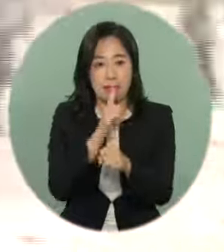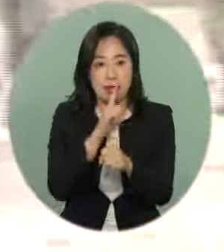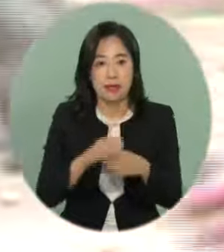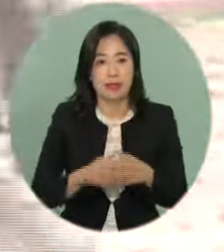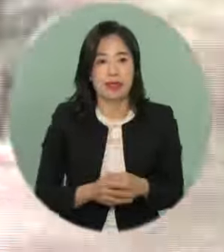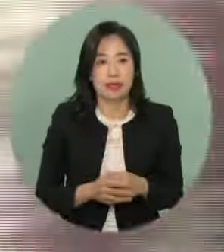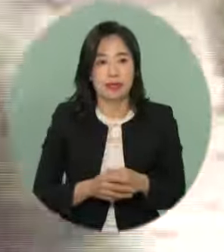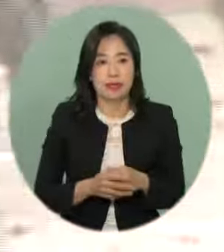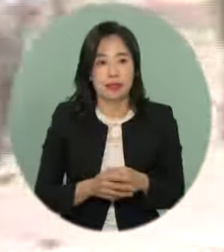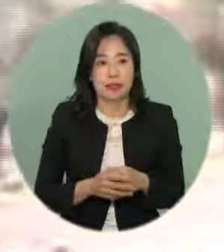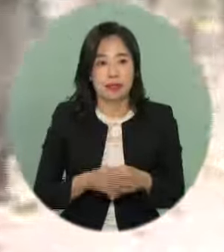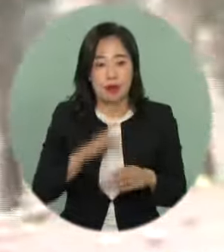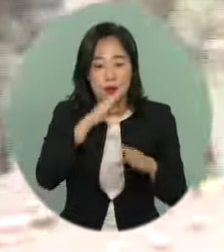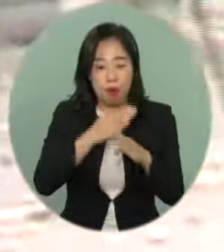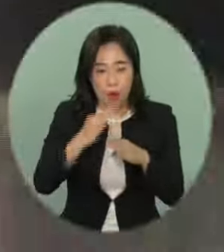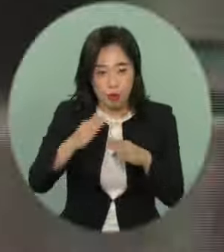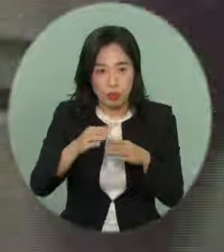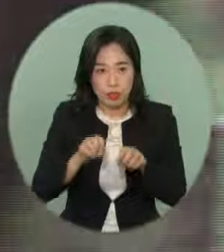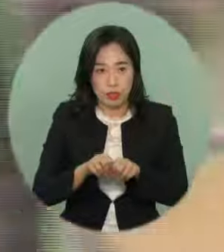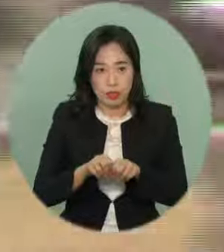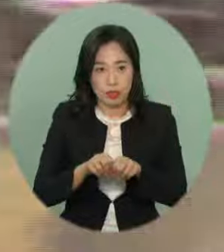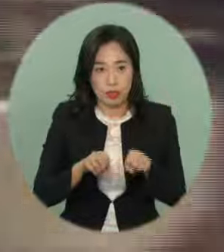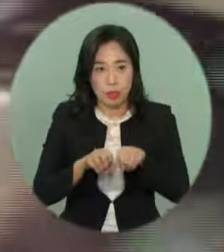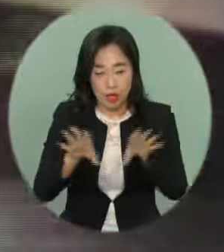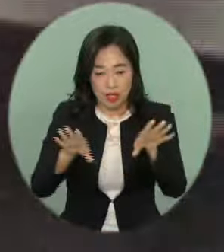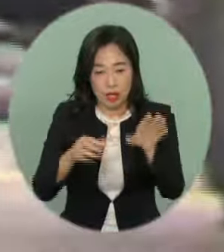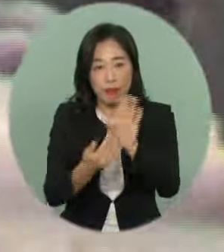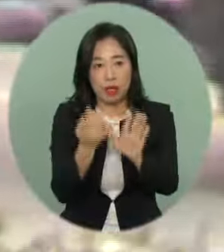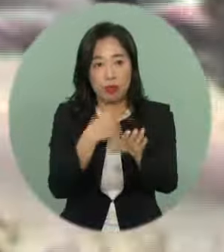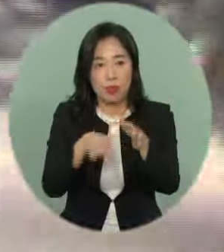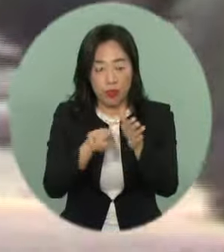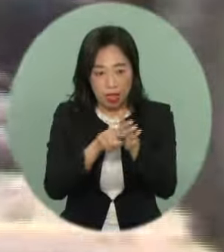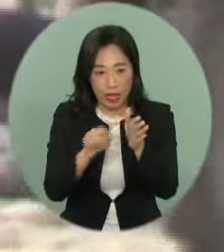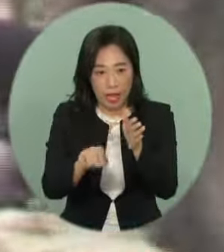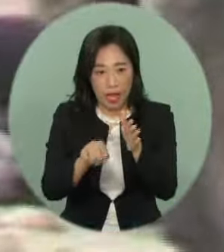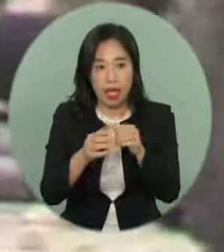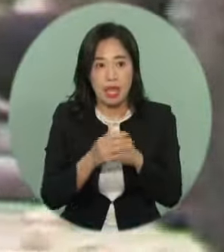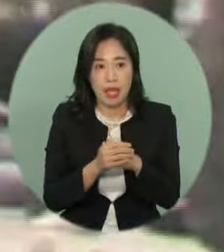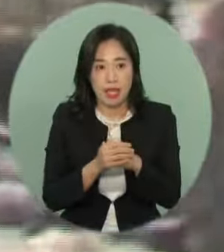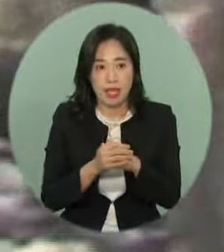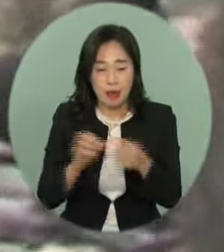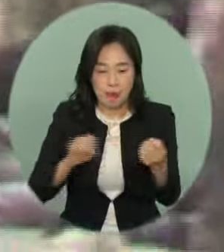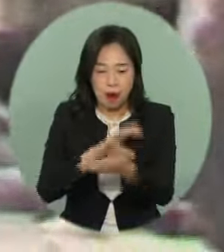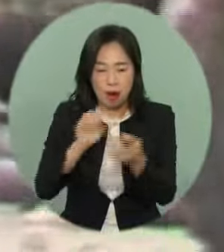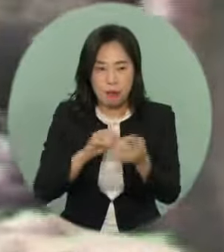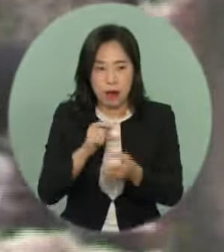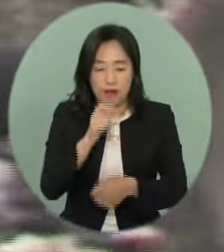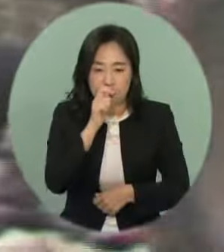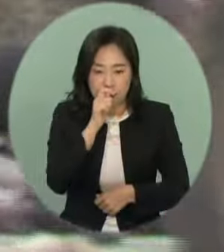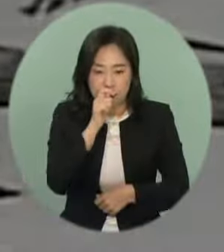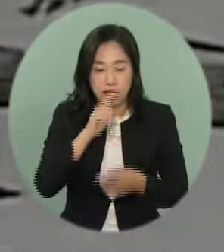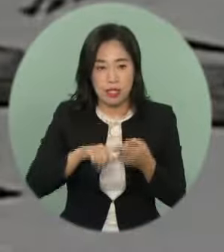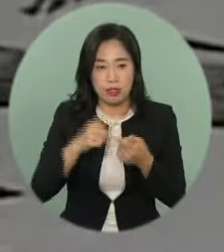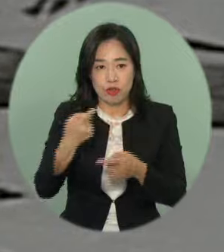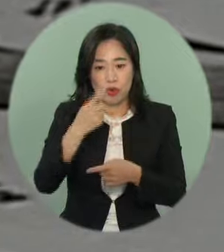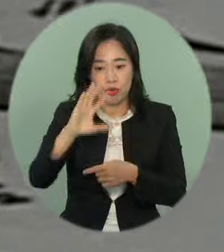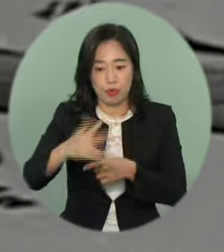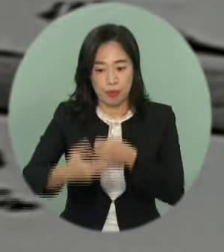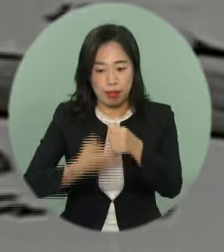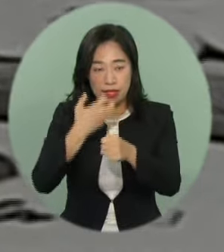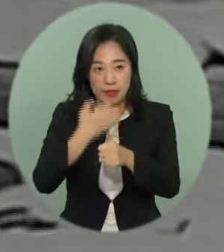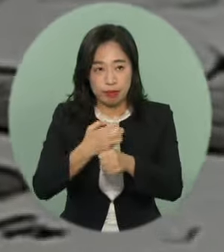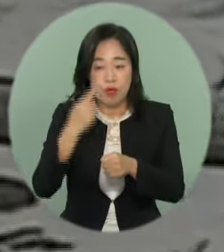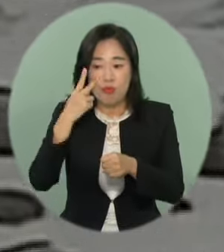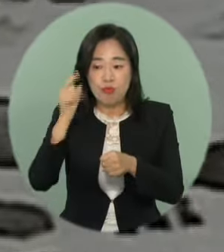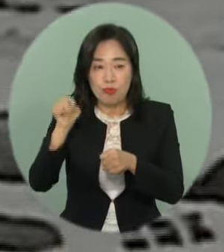당시 공산주의 확산을 막기 위해 남미 독재정권의 폭정을 했다는 것인데이는 1980년 당시